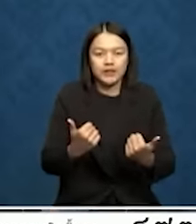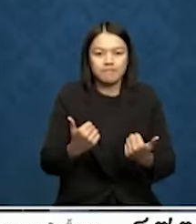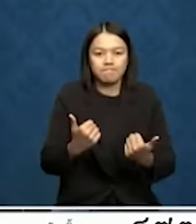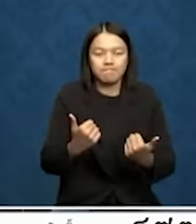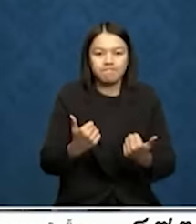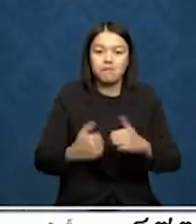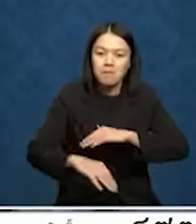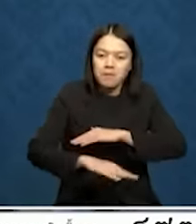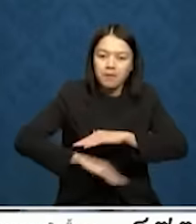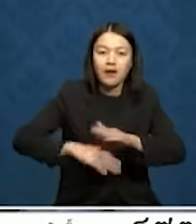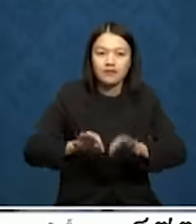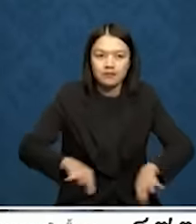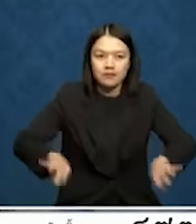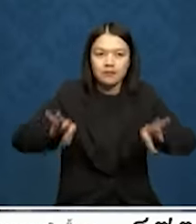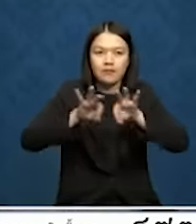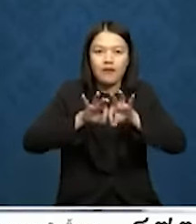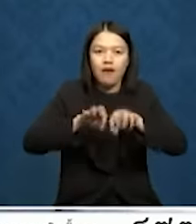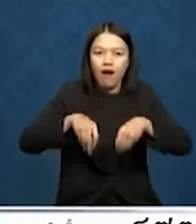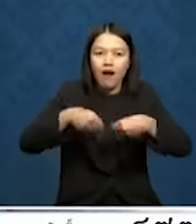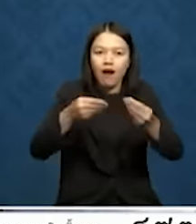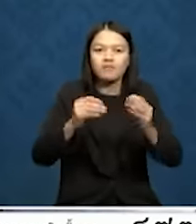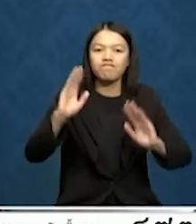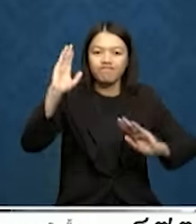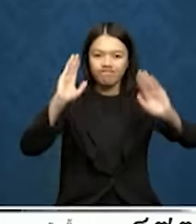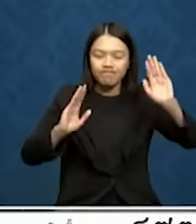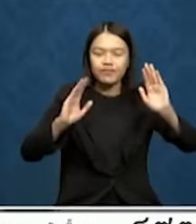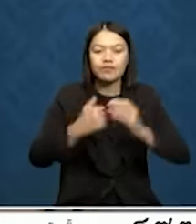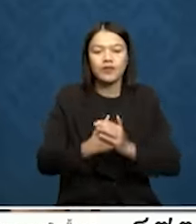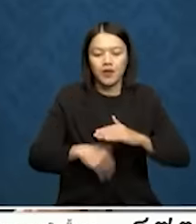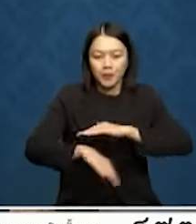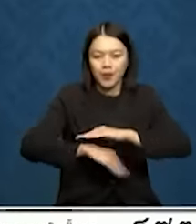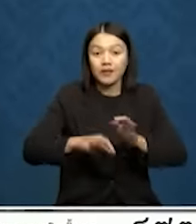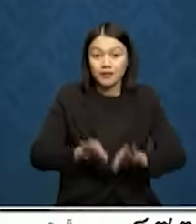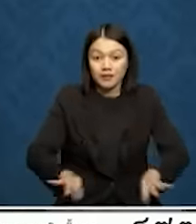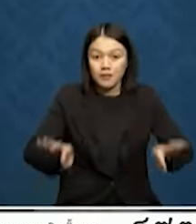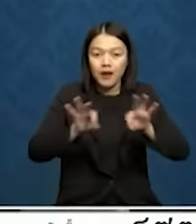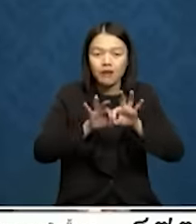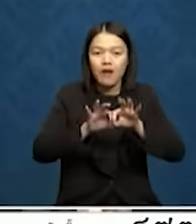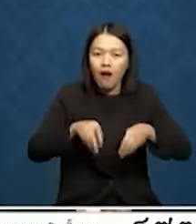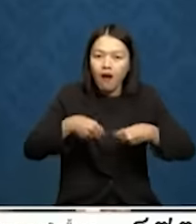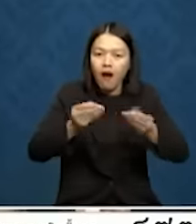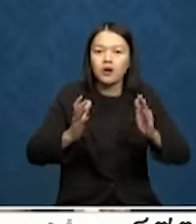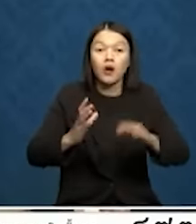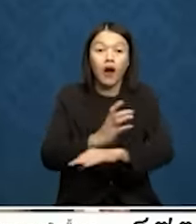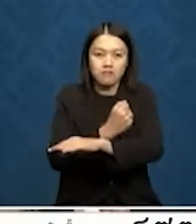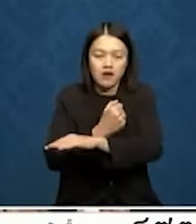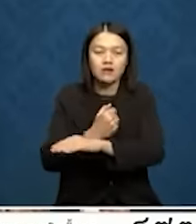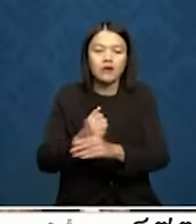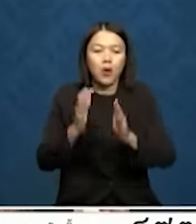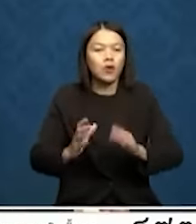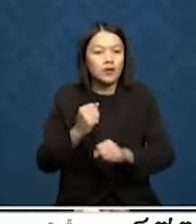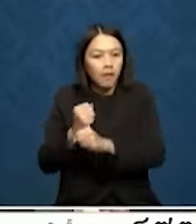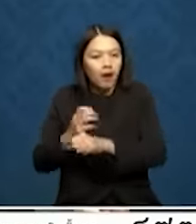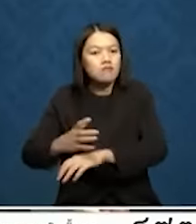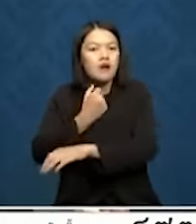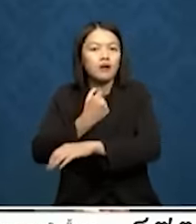เป็นพื้นฐานที่สำคัญให้กับระบอบประชาธิปไตยจะเป็นพื้นฐานที่สำคัญให้กับพรรคการเมืองนักการเมือง